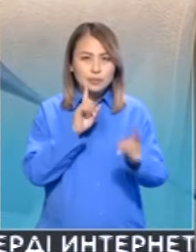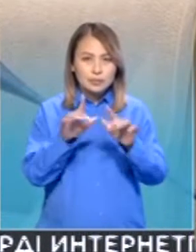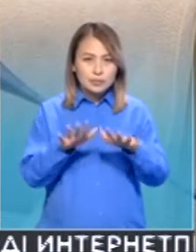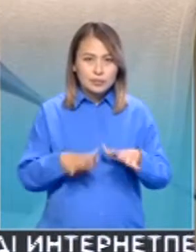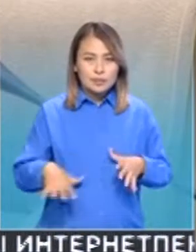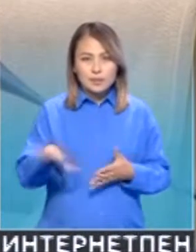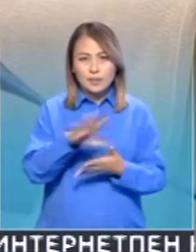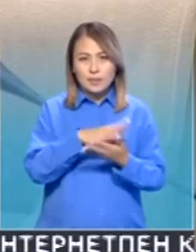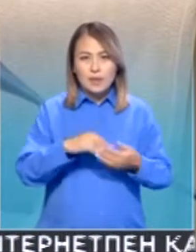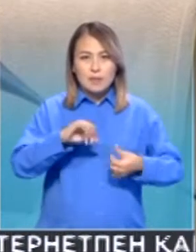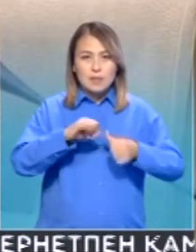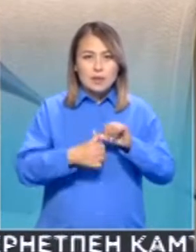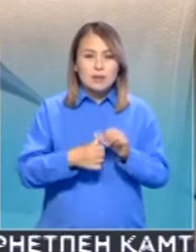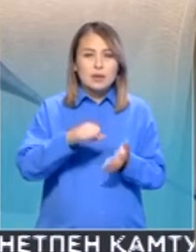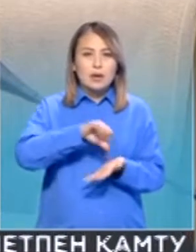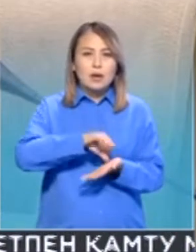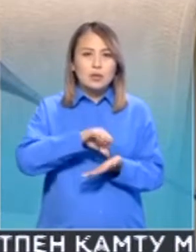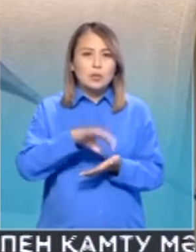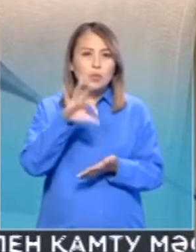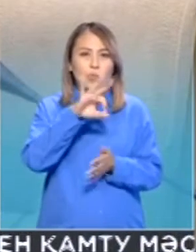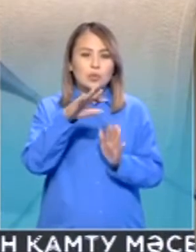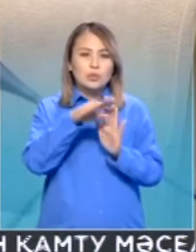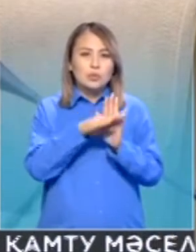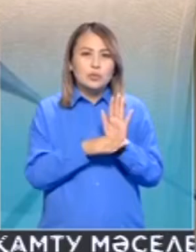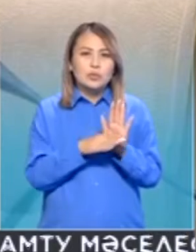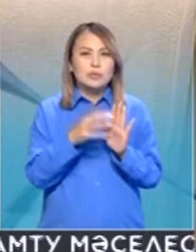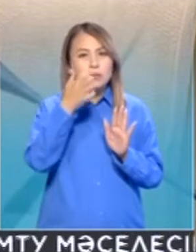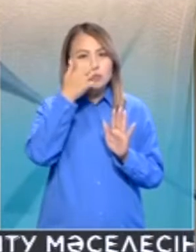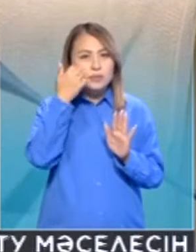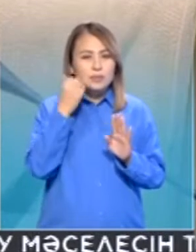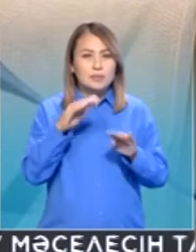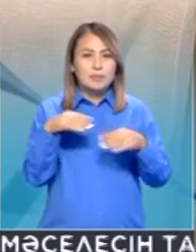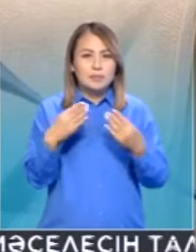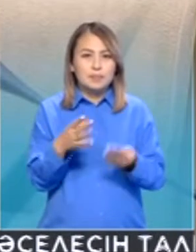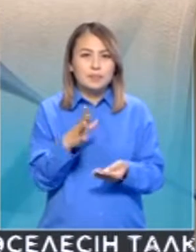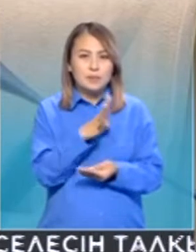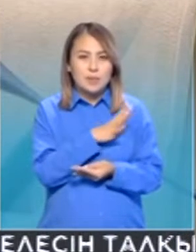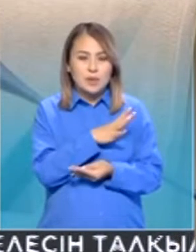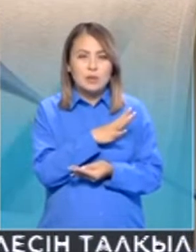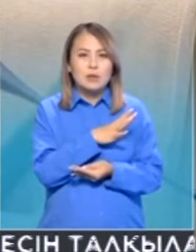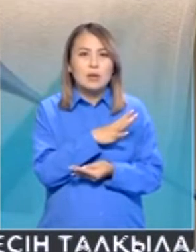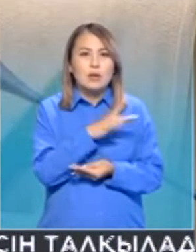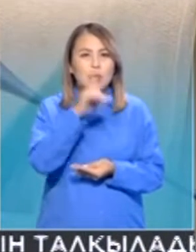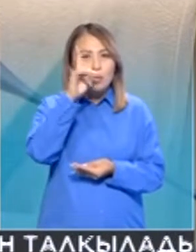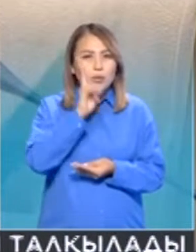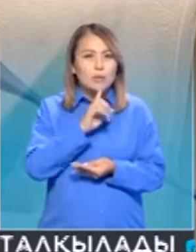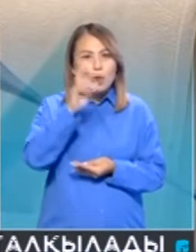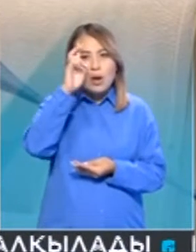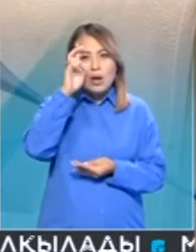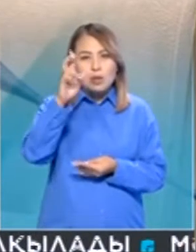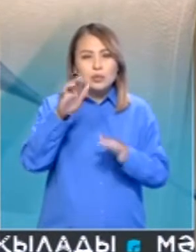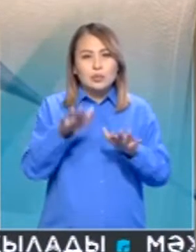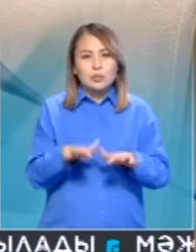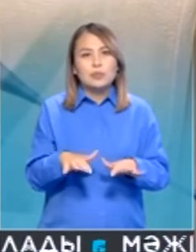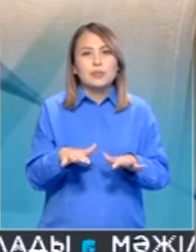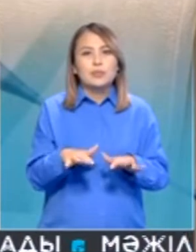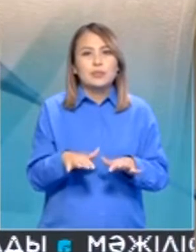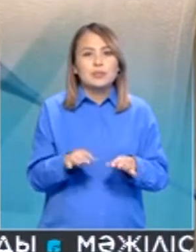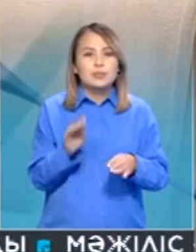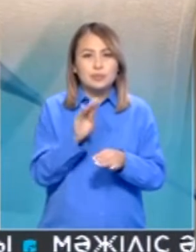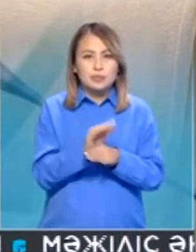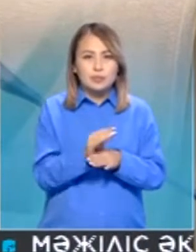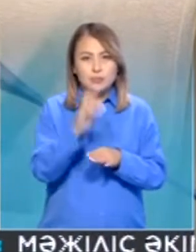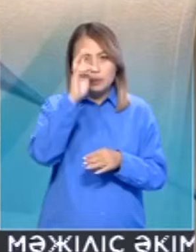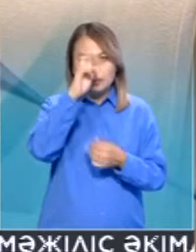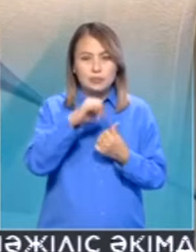барлық тұрақты комитеттері заң жобалары бойынша 10 қорытындыларын берді. Мүдделі мемлекеттік органдар және